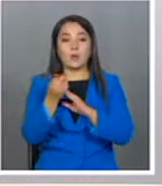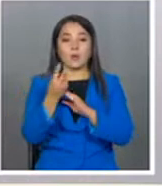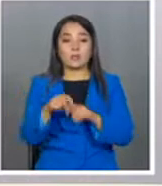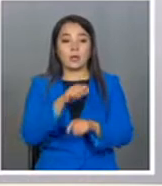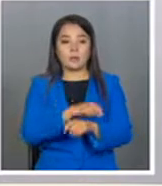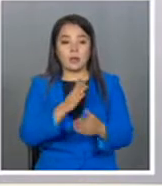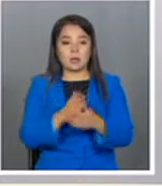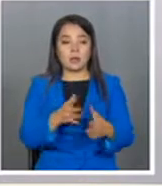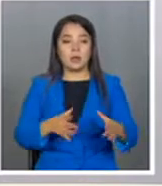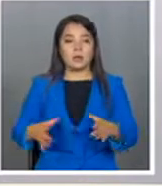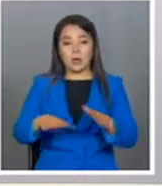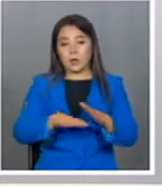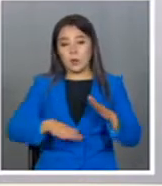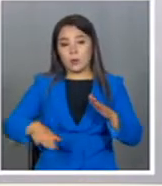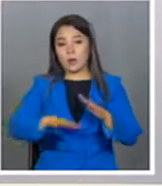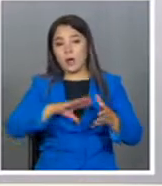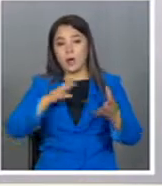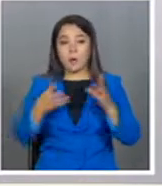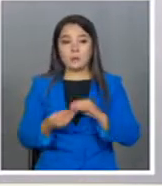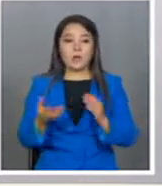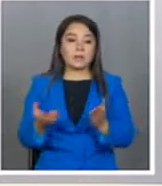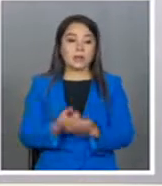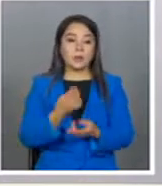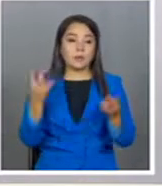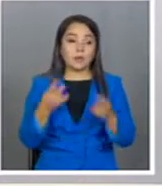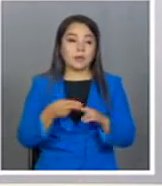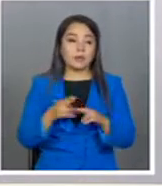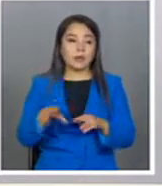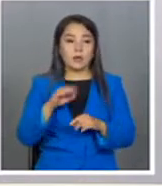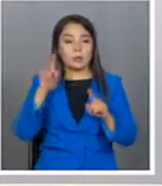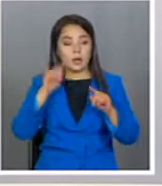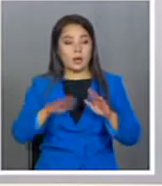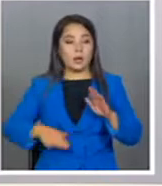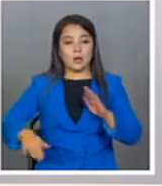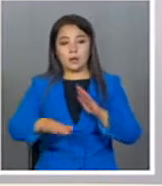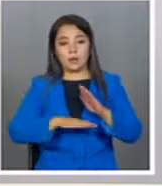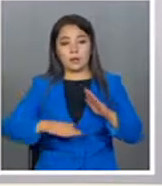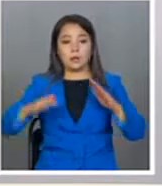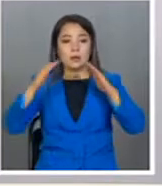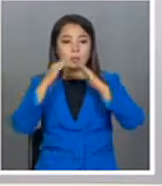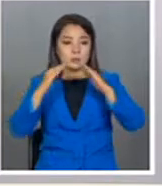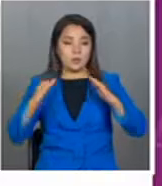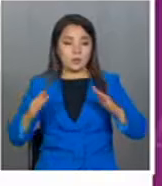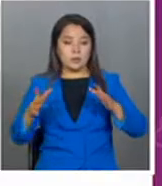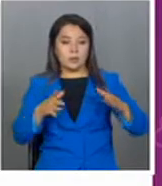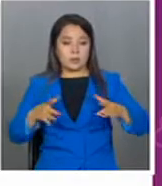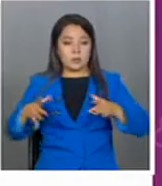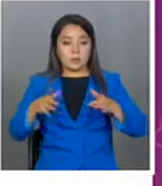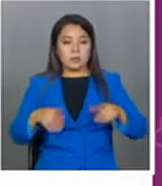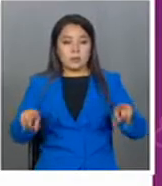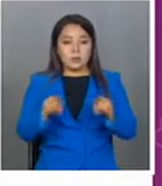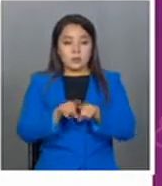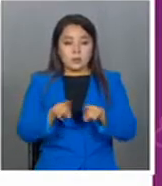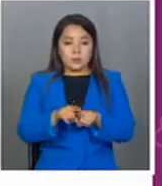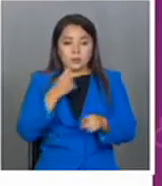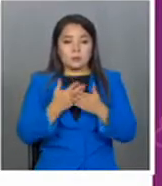Киіз үй табанының ауданын табыңыз. Сіздер білесіздер, киіз үй табаны ол дөңгелек тәріздес. Яғни